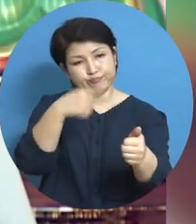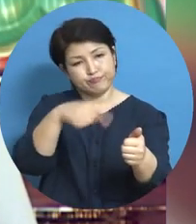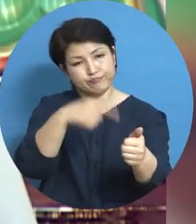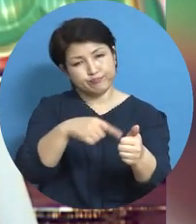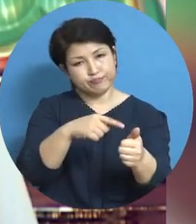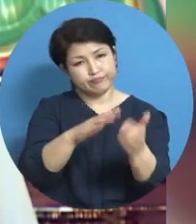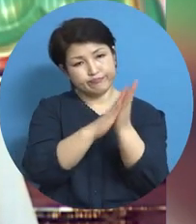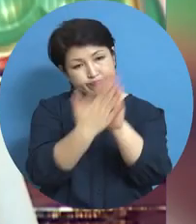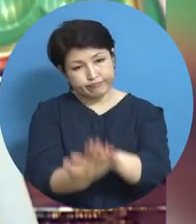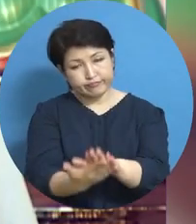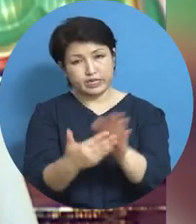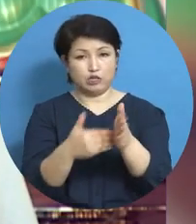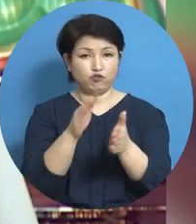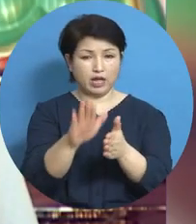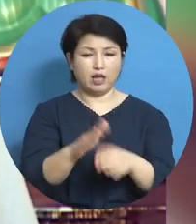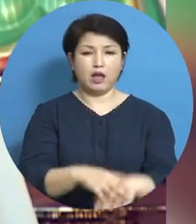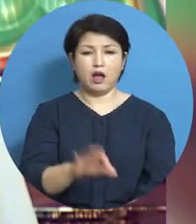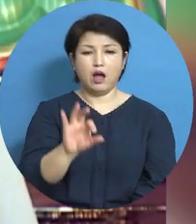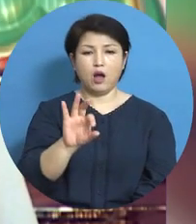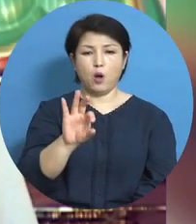그 왕사성에서 명성이